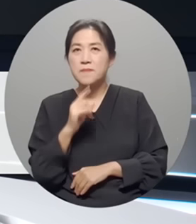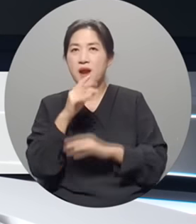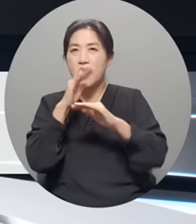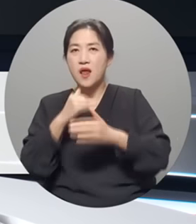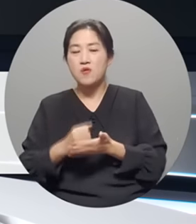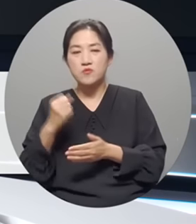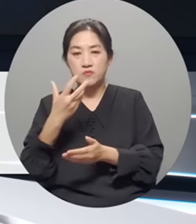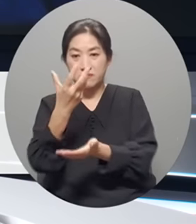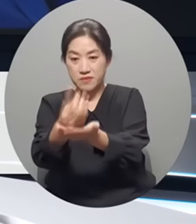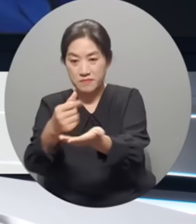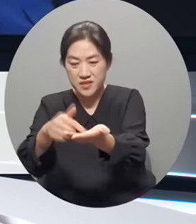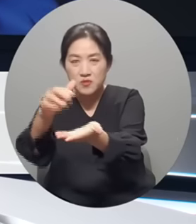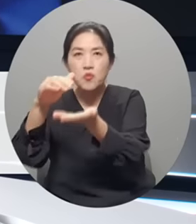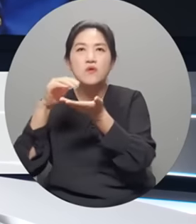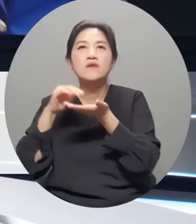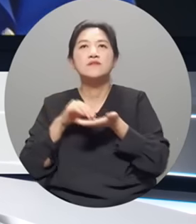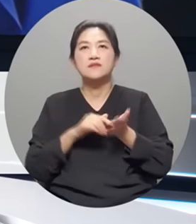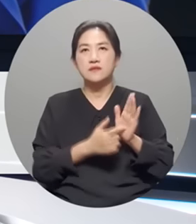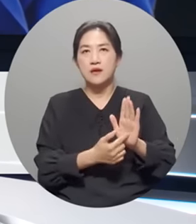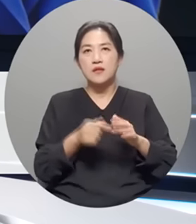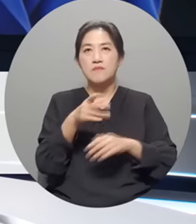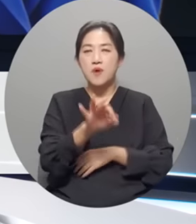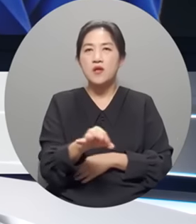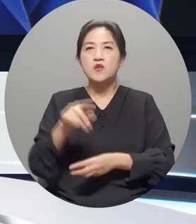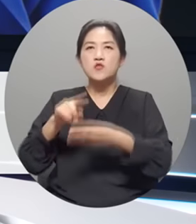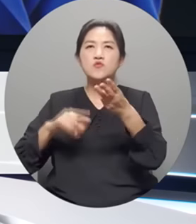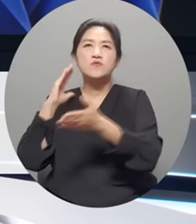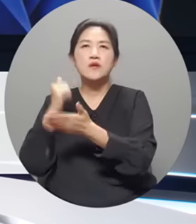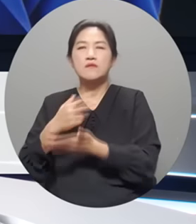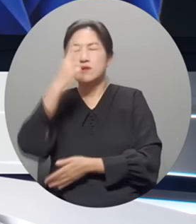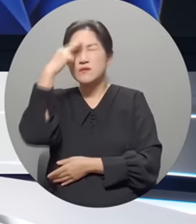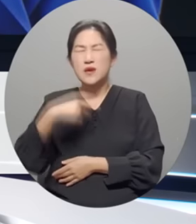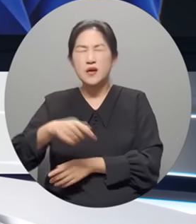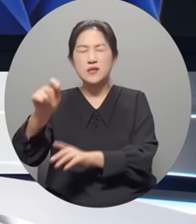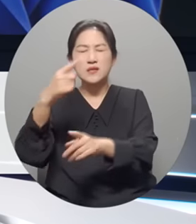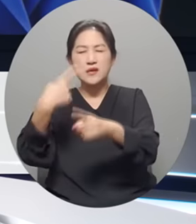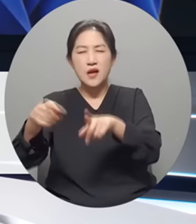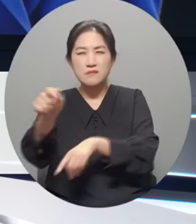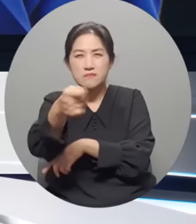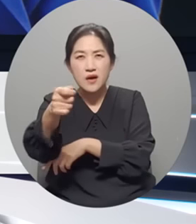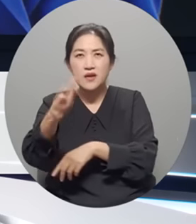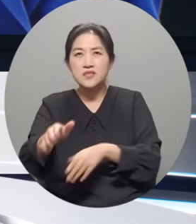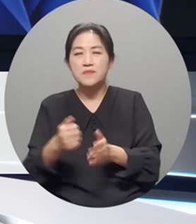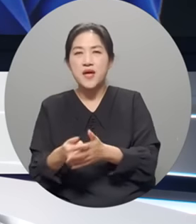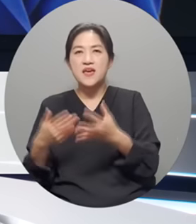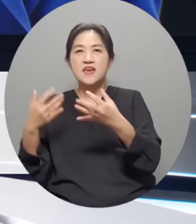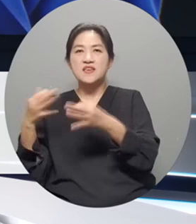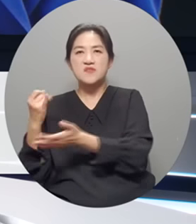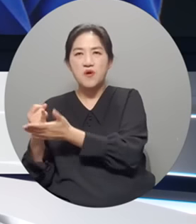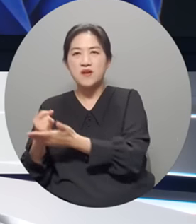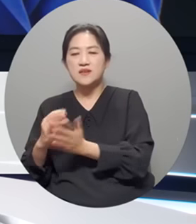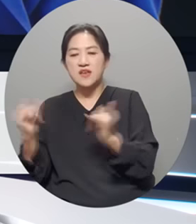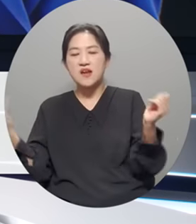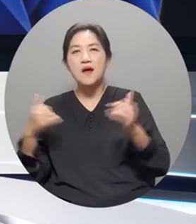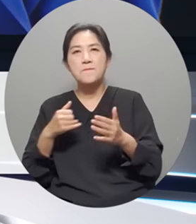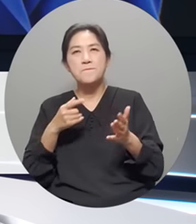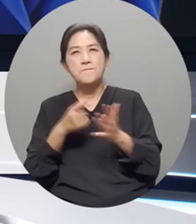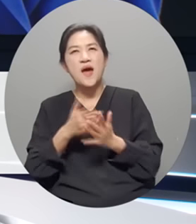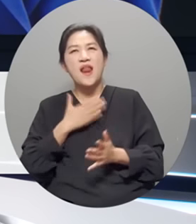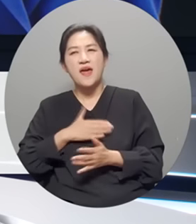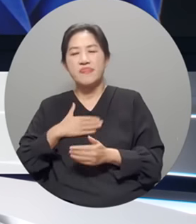입수했습니다. 명 씨는 윤 대통령은 장님 무사지만 김 여사가 사람 볼 줄 아는 눈이 있어 자신을 알아봤다며